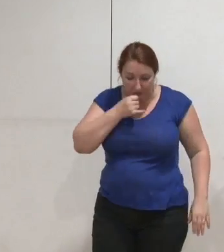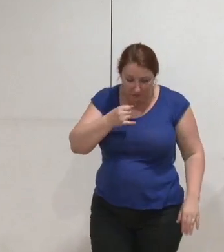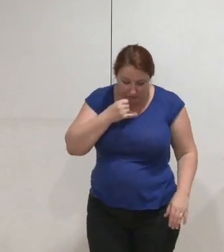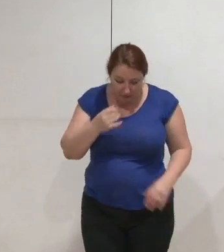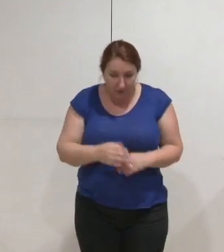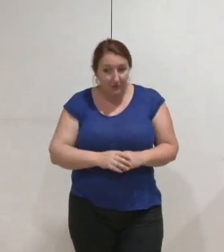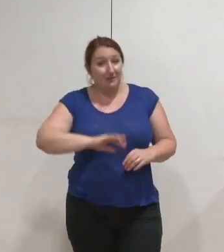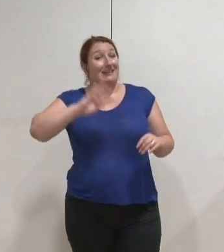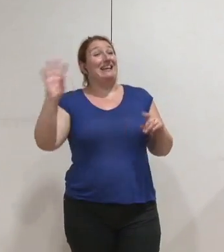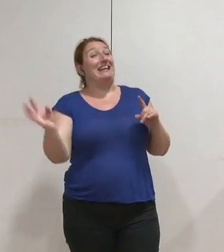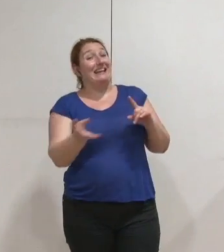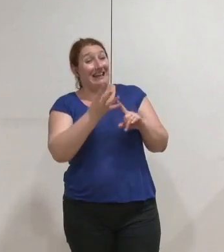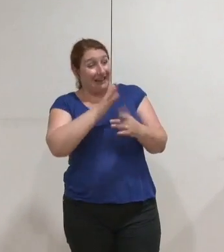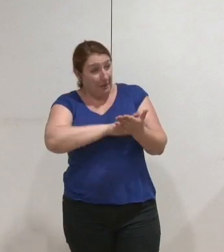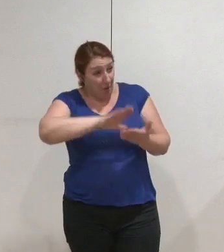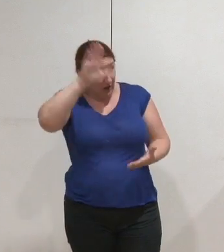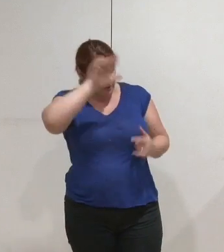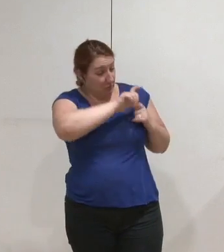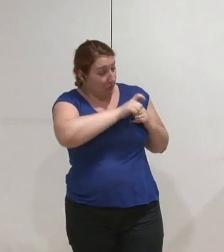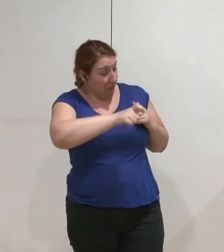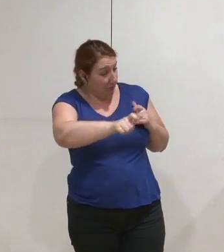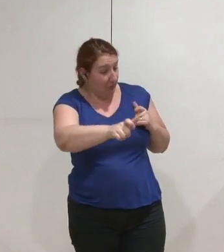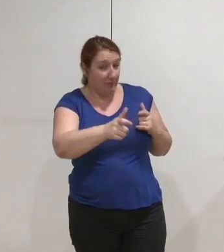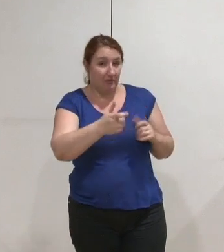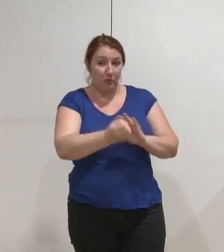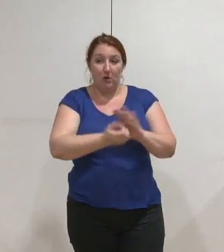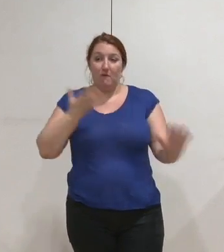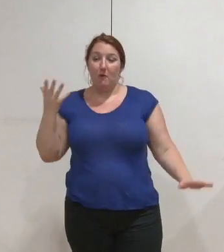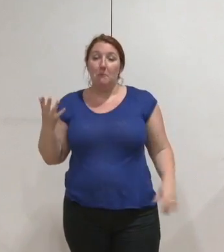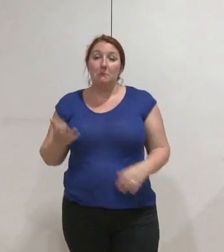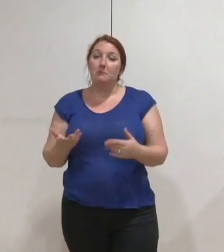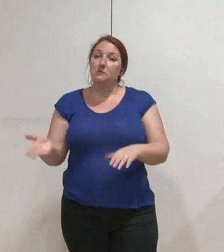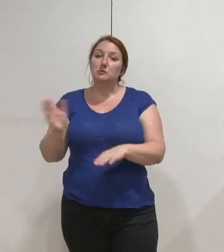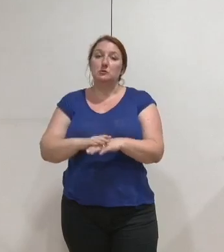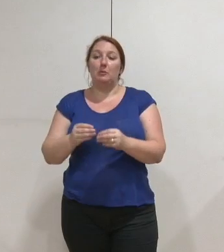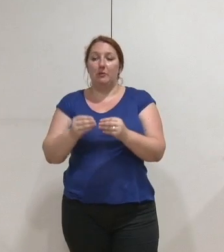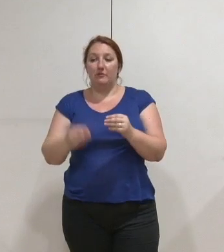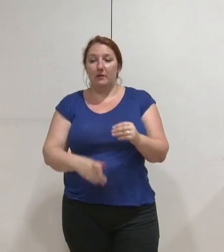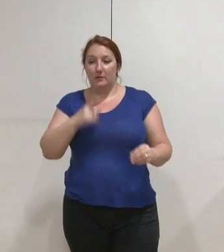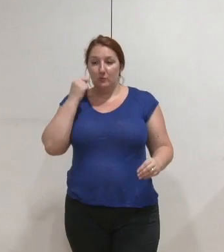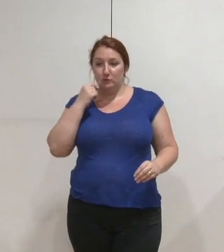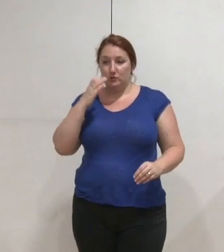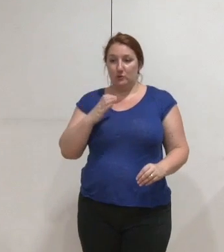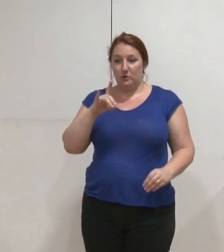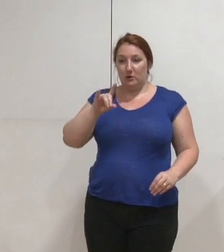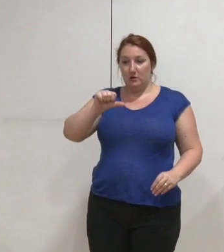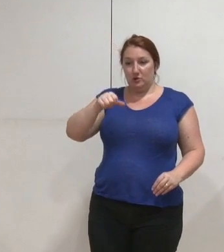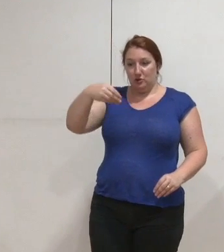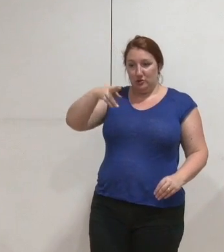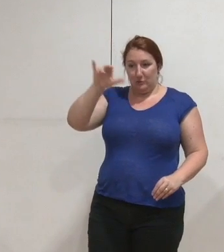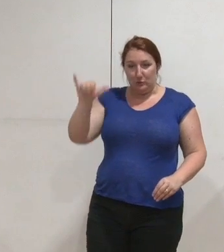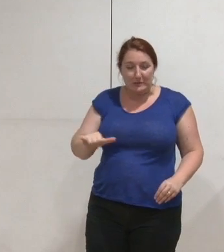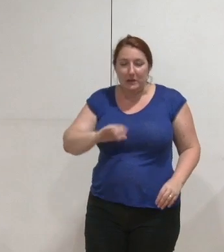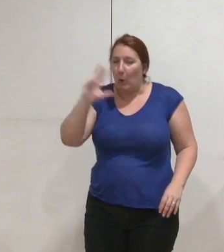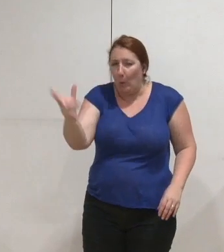êtes à votre 4è engagement successif pour nous communiquer ce document nous avons bien compris que vous